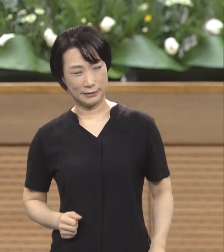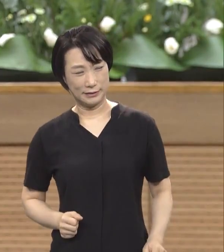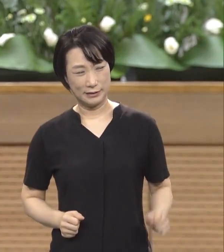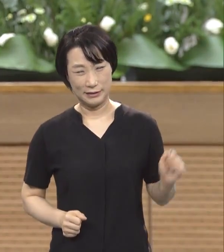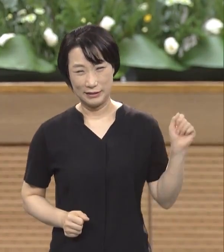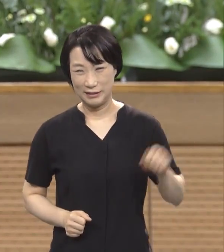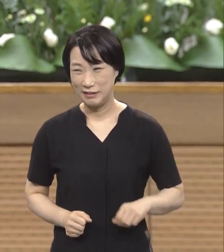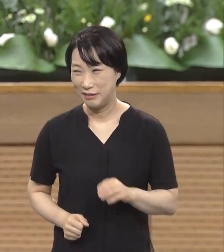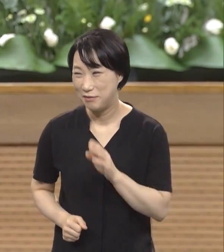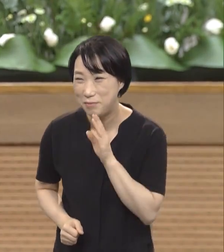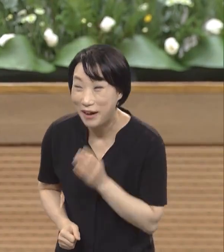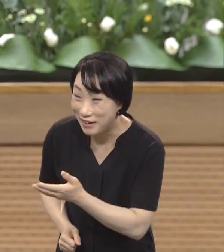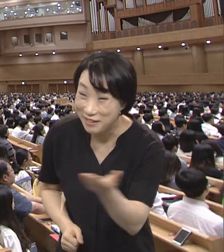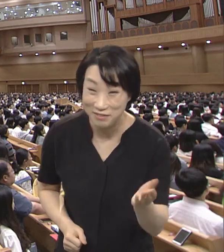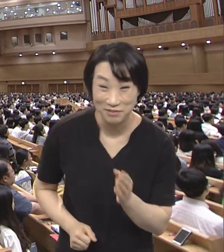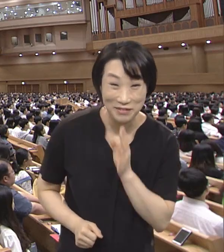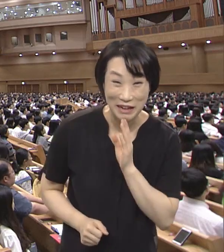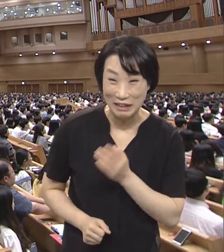맞아 틀려?